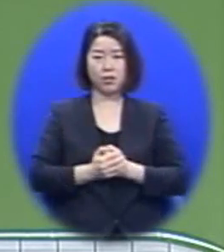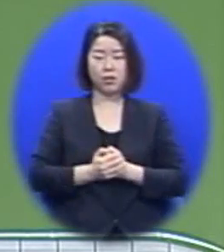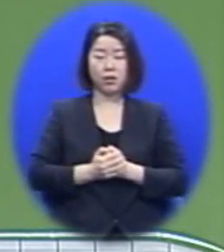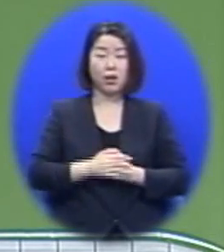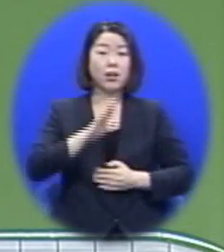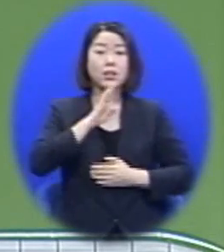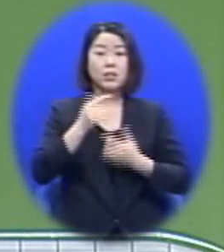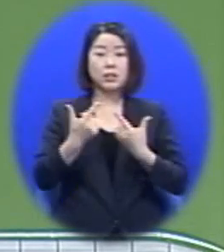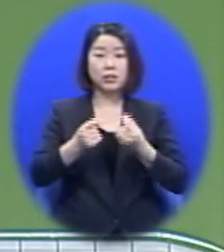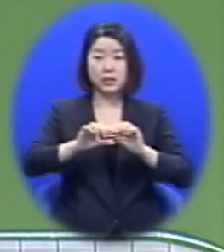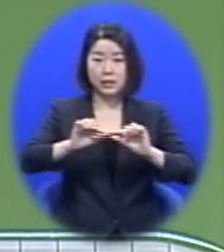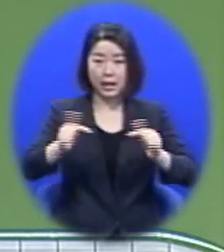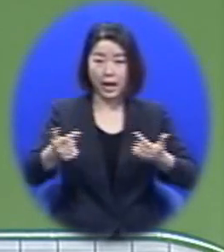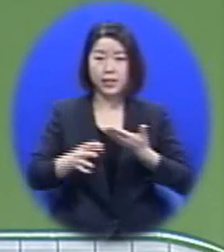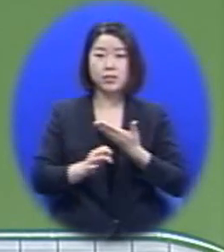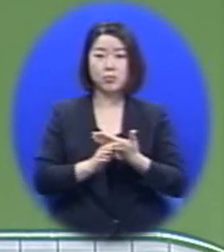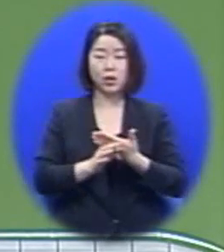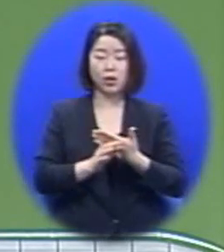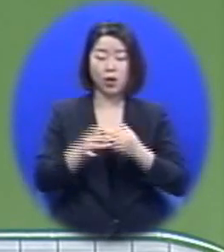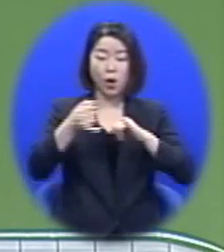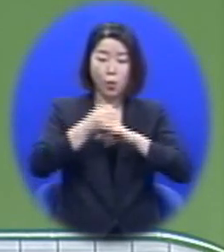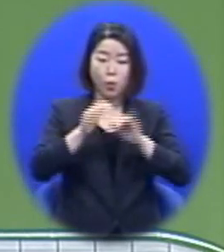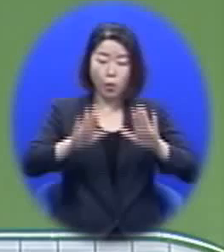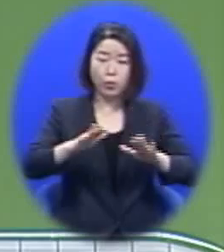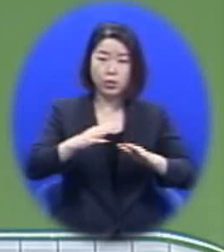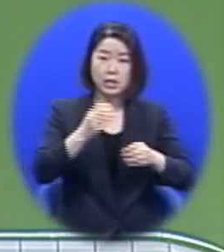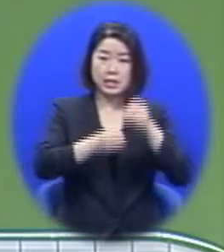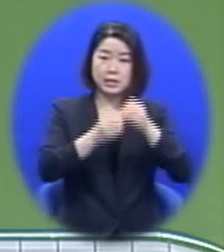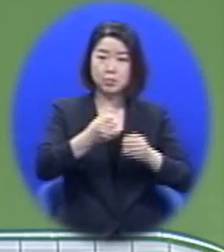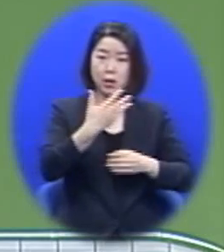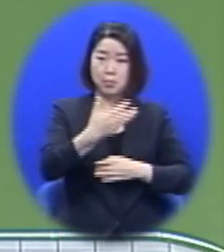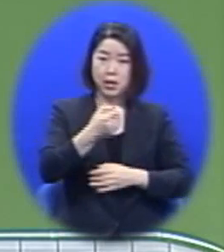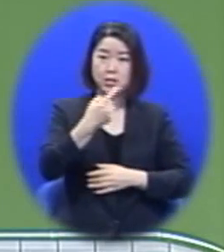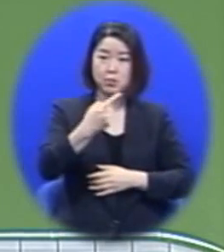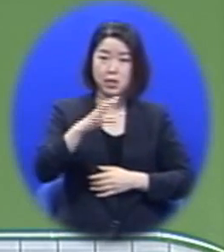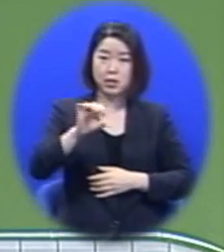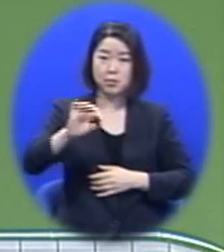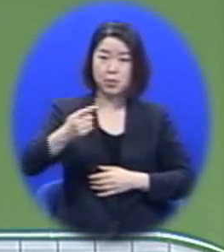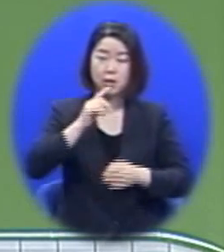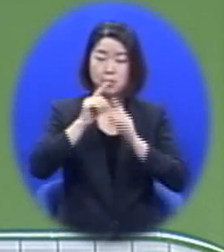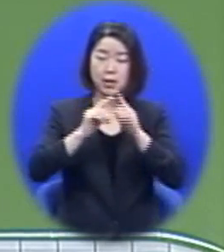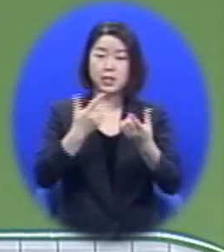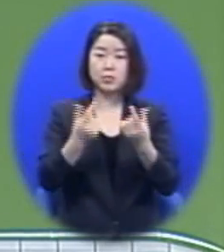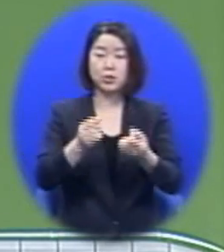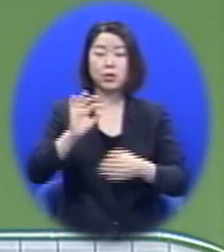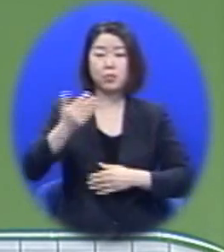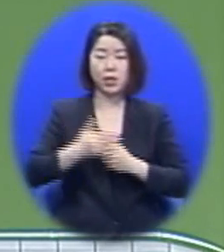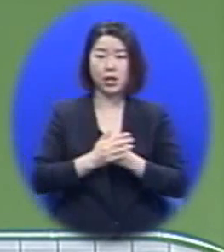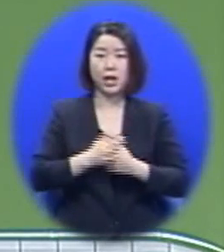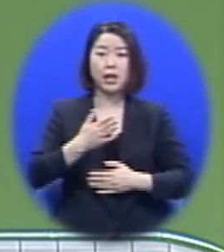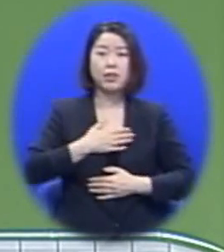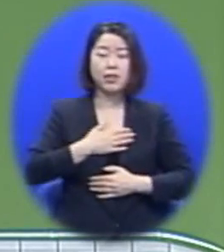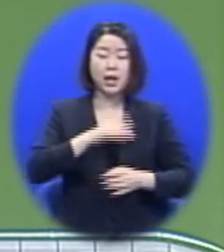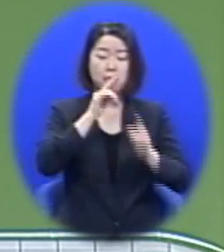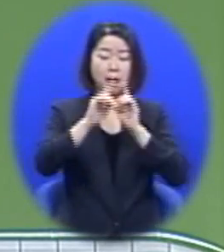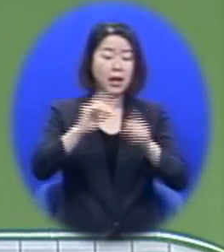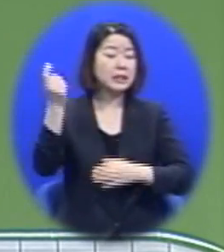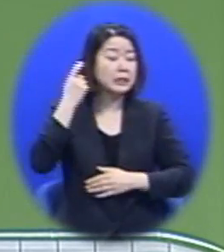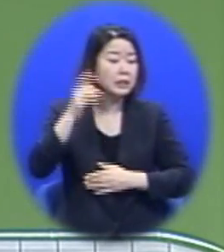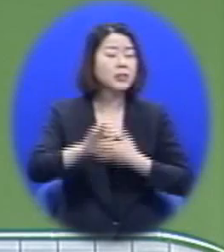그렇지 않으면 꼭 오늘 시편 81편 말씀처럼 됩니다. 내 말을 들었으면 좋았을